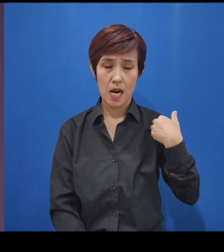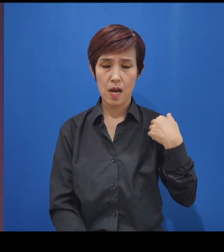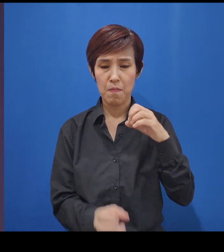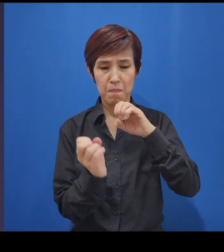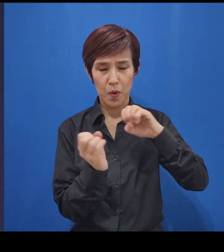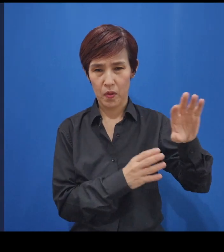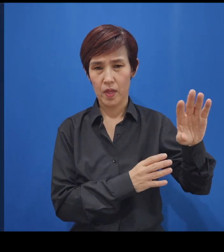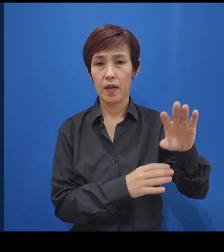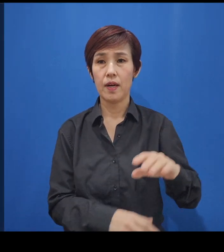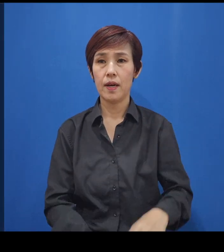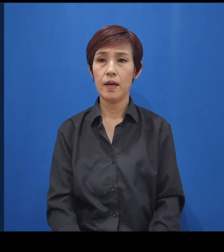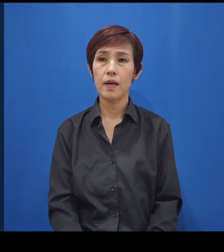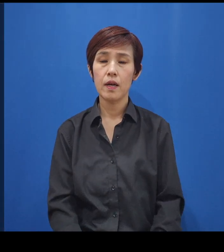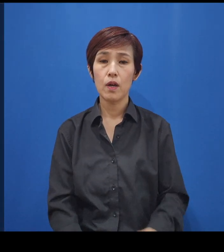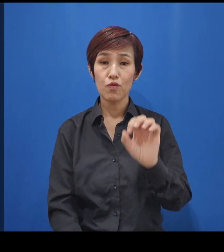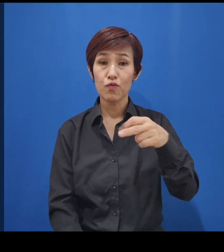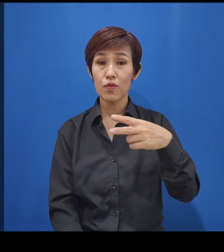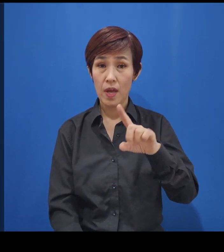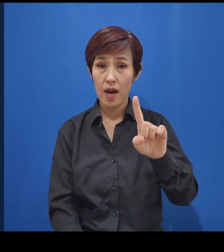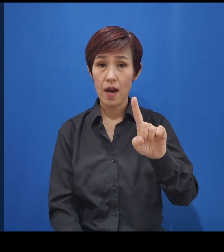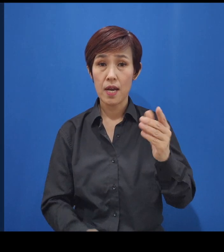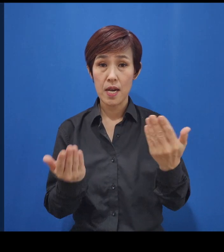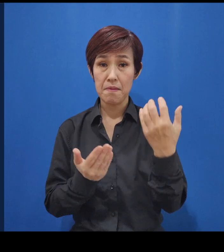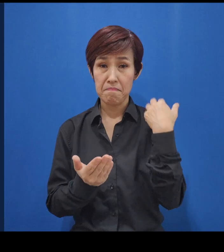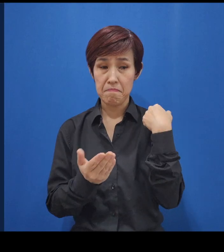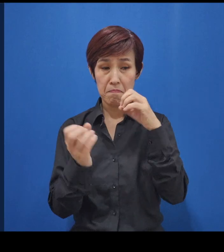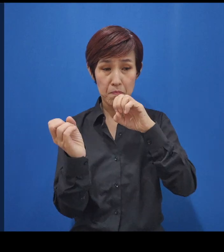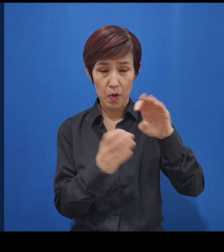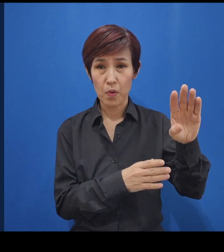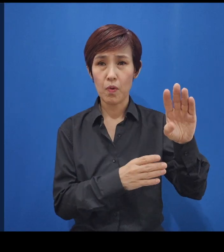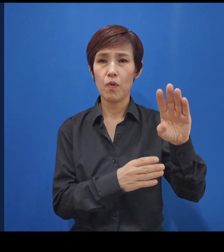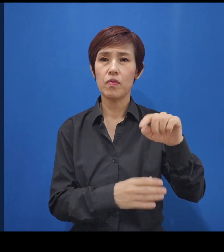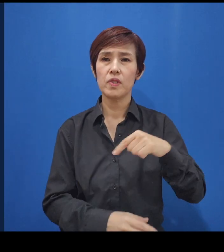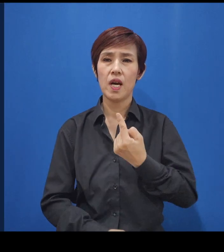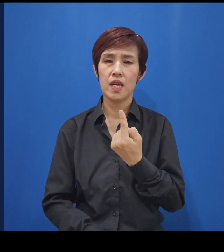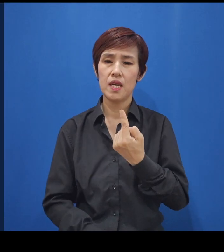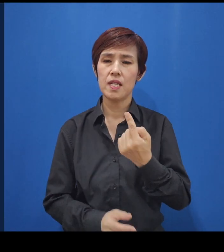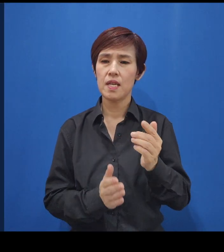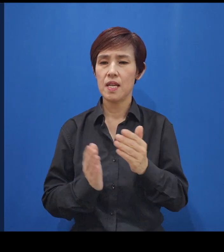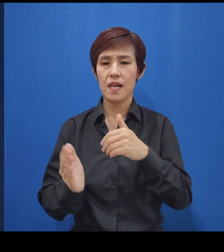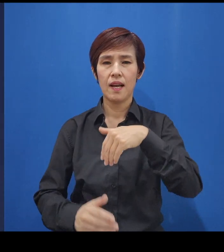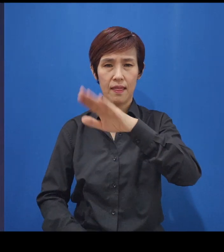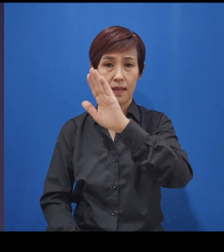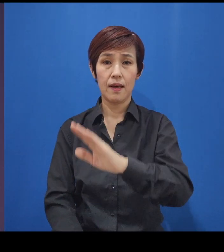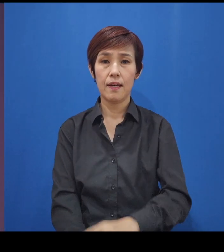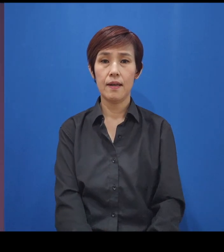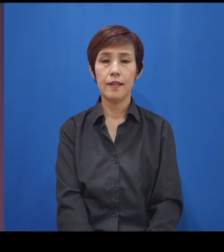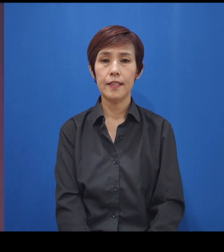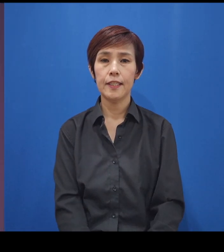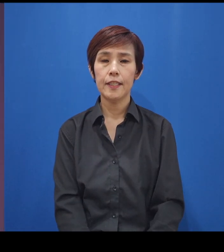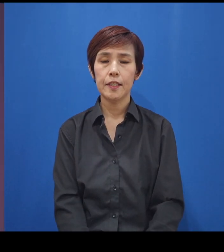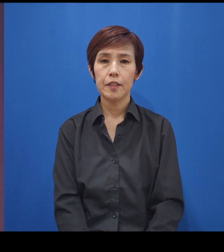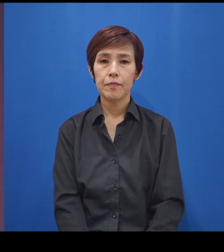말씀 볼까요? 유다는 이 직무를 버리고 제 곳으로 간다이다.